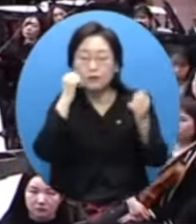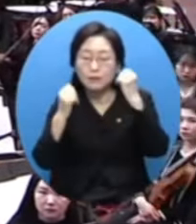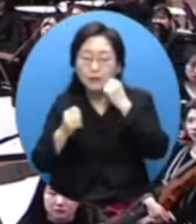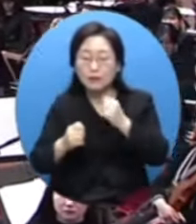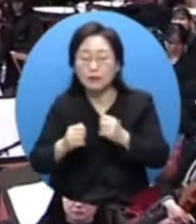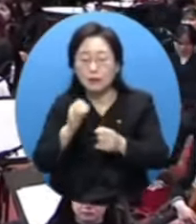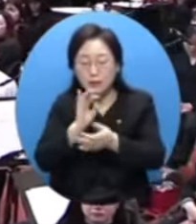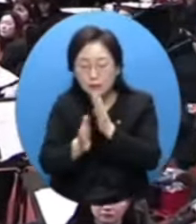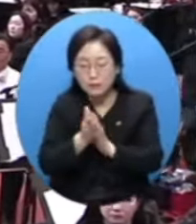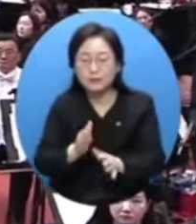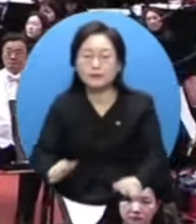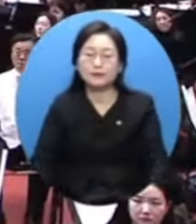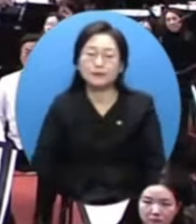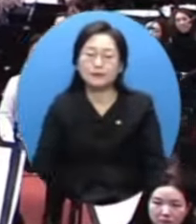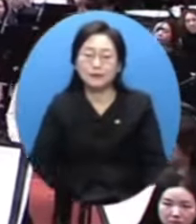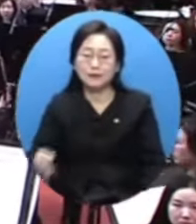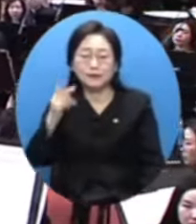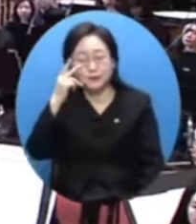이제